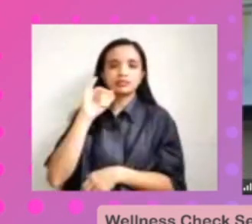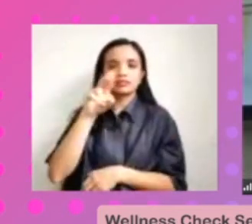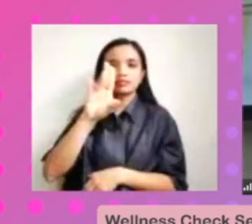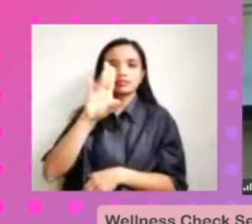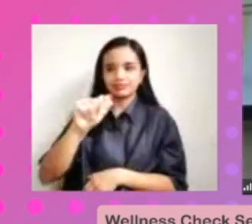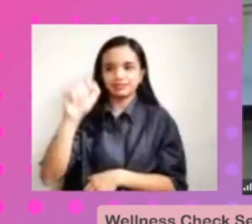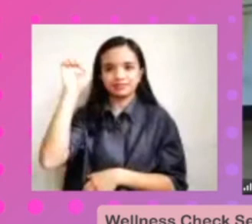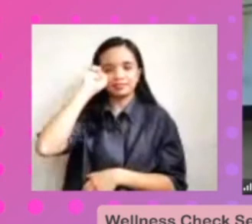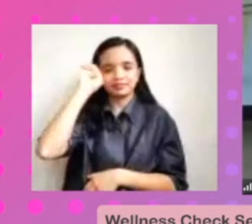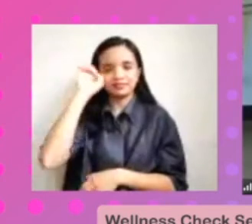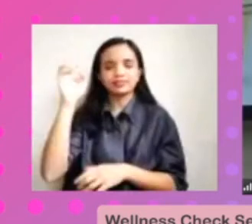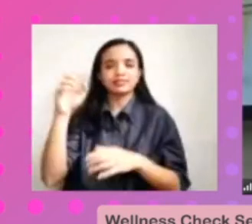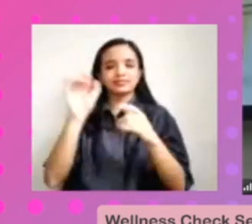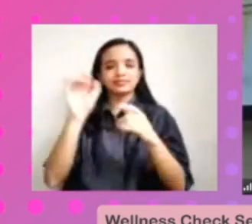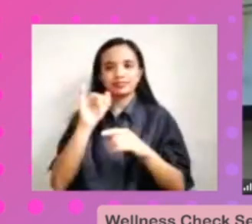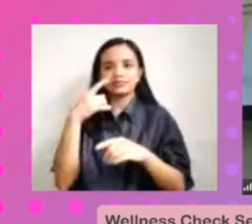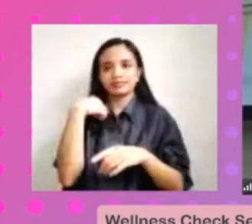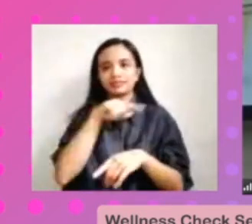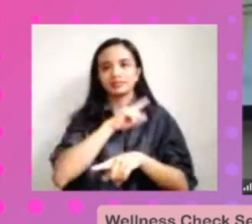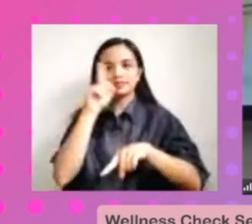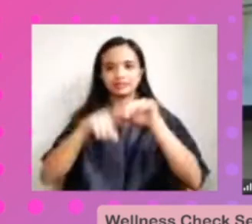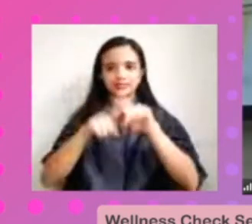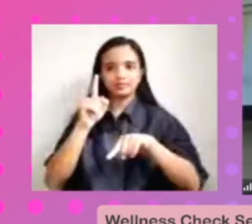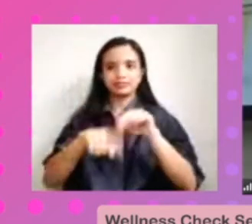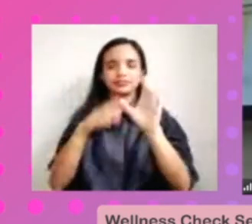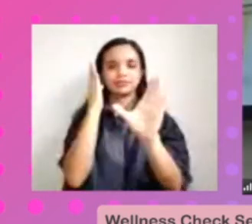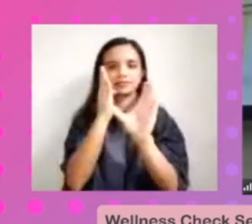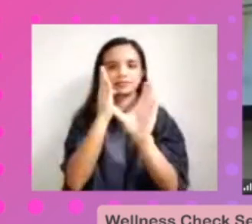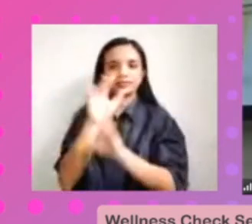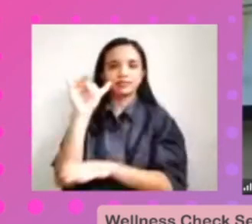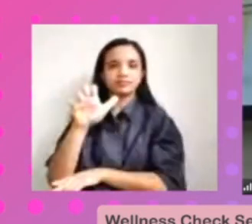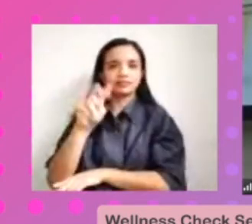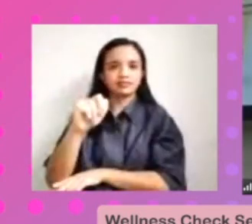series natin. And I'm glad na marami tayong viewers na mga personnel.